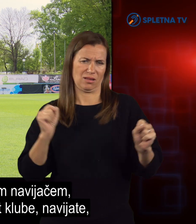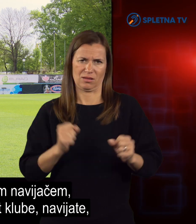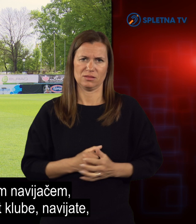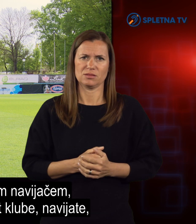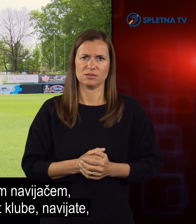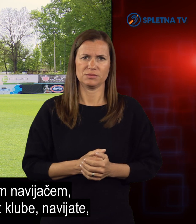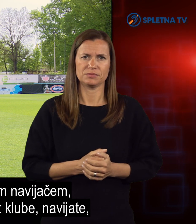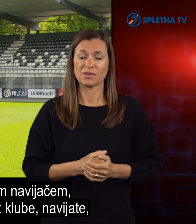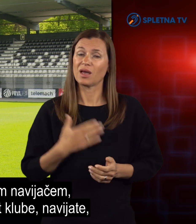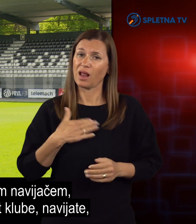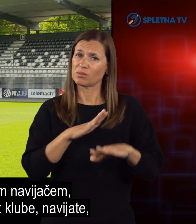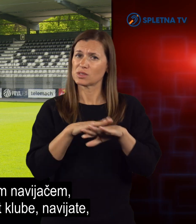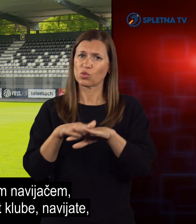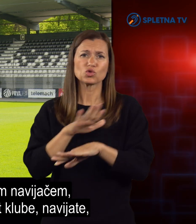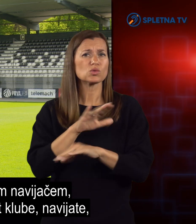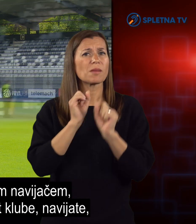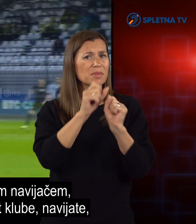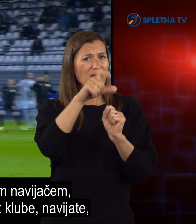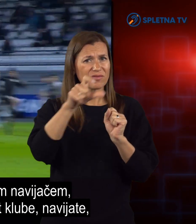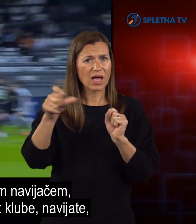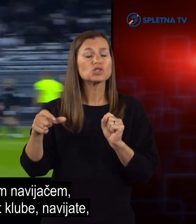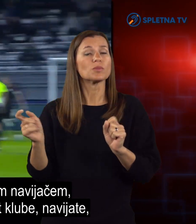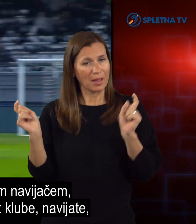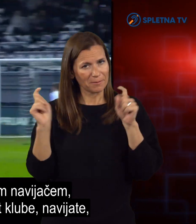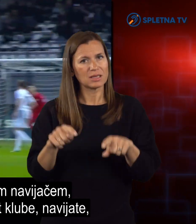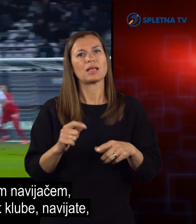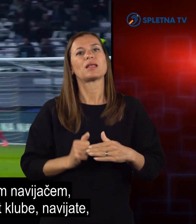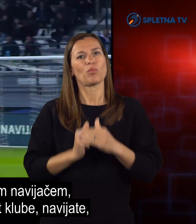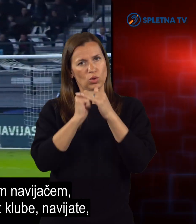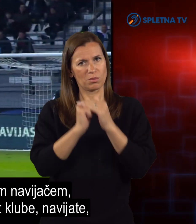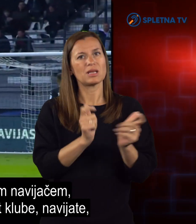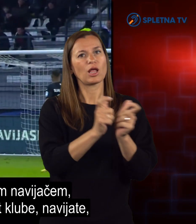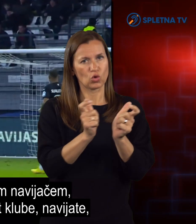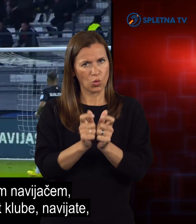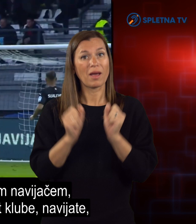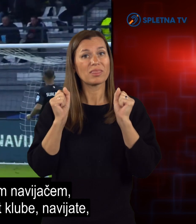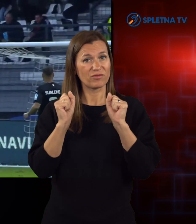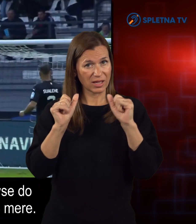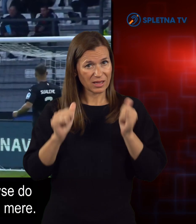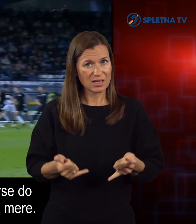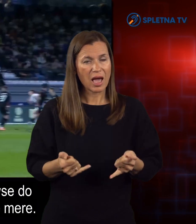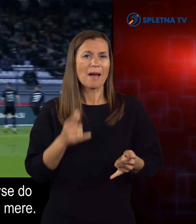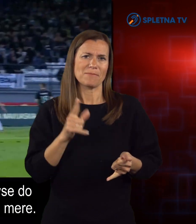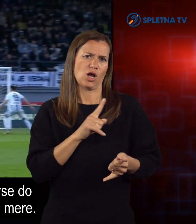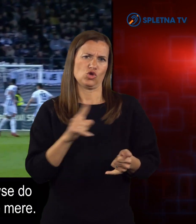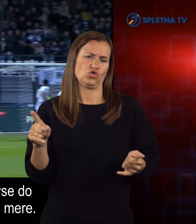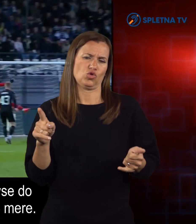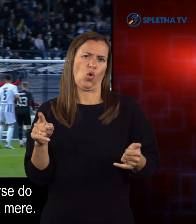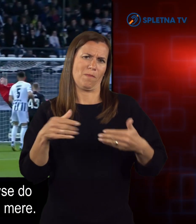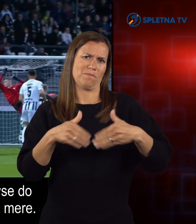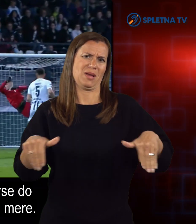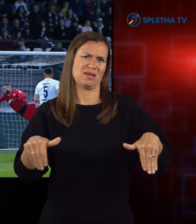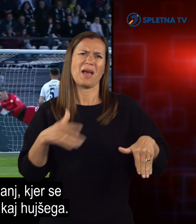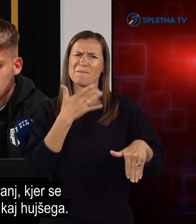pirotehničnih zadev. Rad sporočim vsem navijačem, da pridete podpirati klube, da navijate, ampak vse do določene